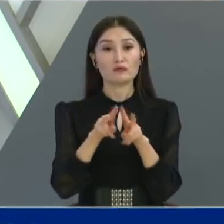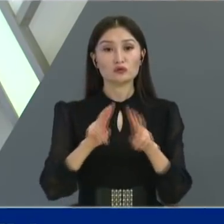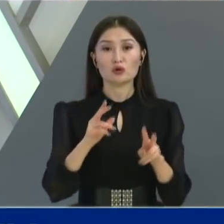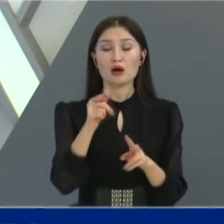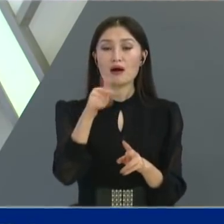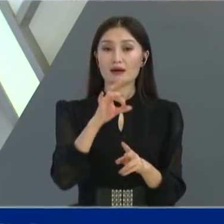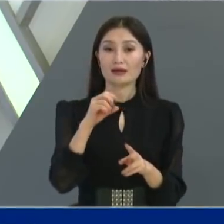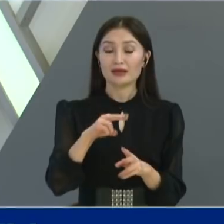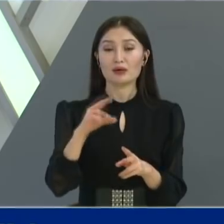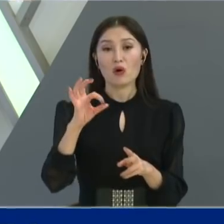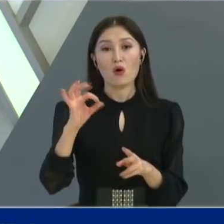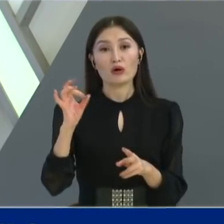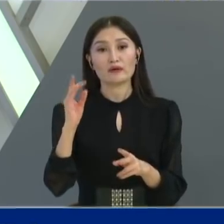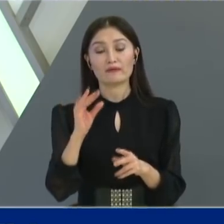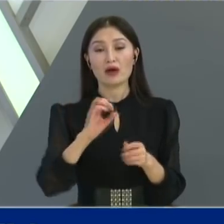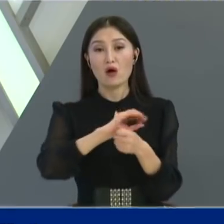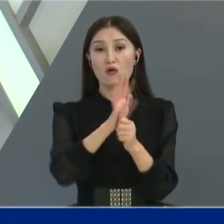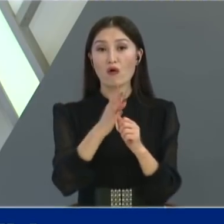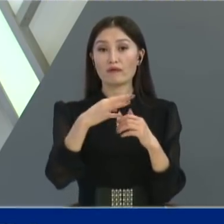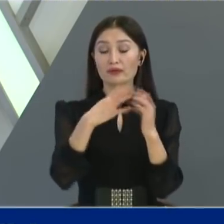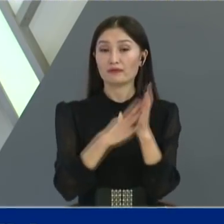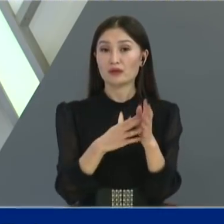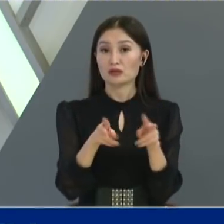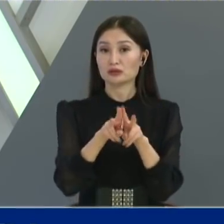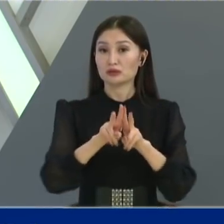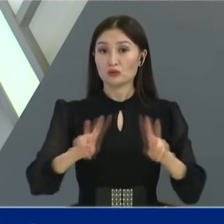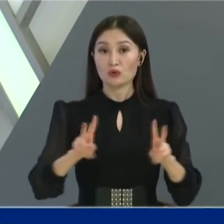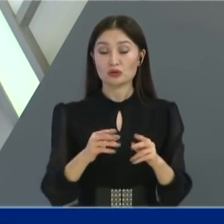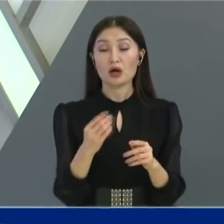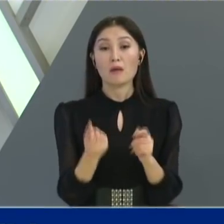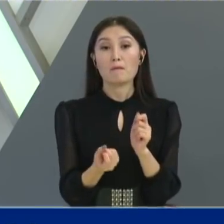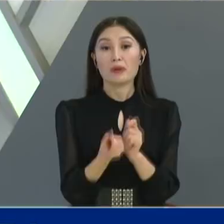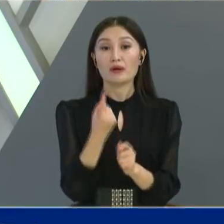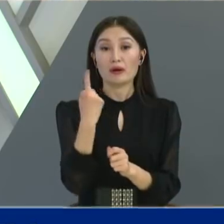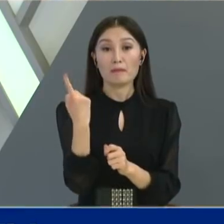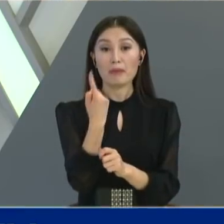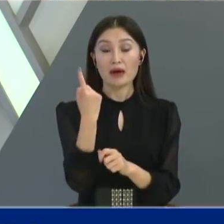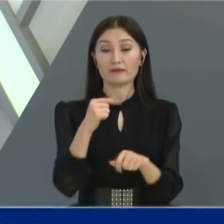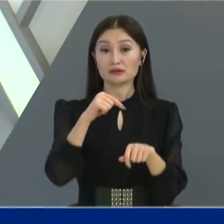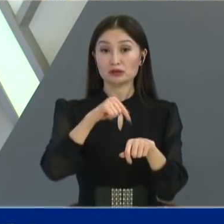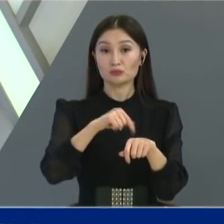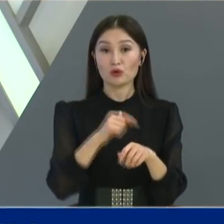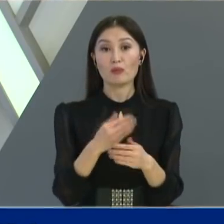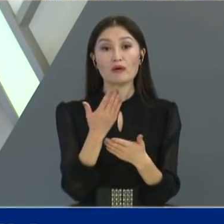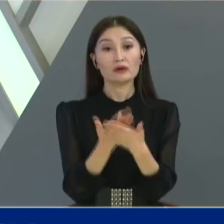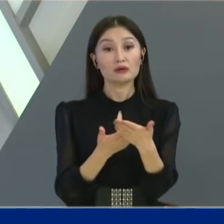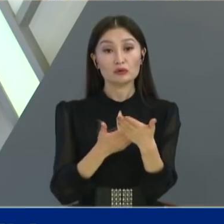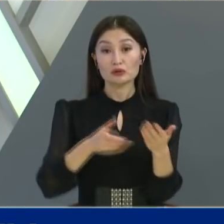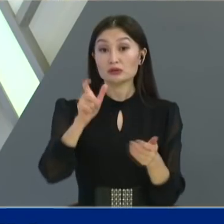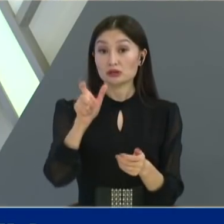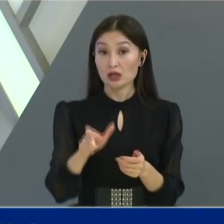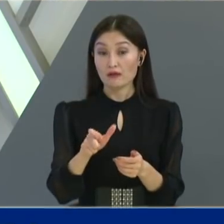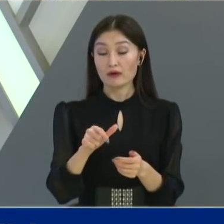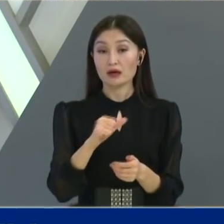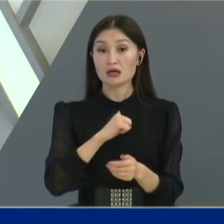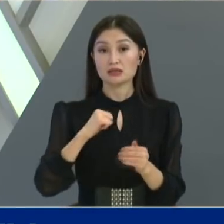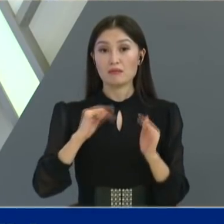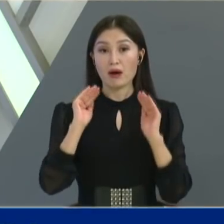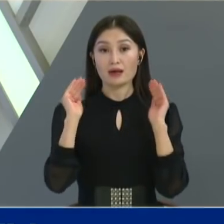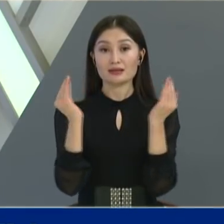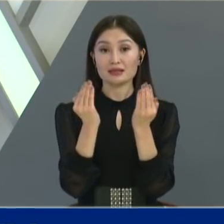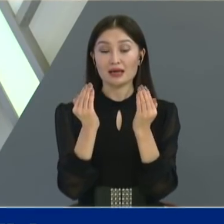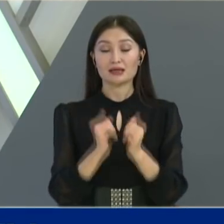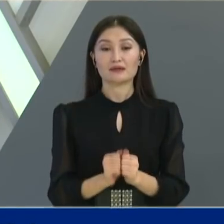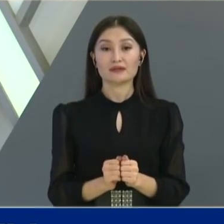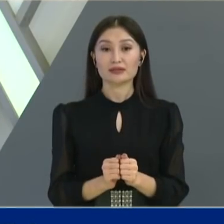грипп, ОРВИ или же COVID-19. Поэтому врачи при появлении первых же симптомов рекомендуют человеку самоизолироваться.